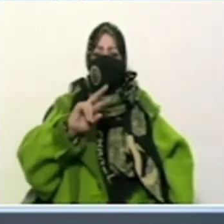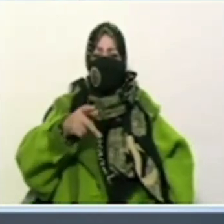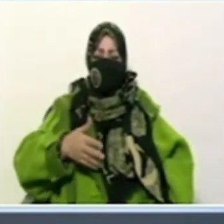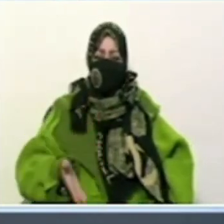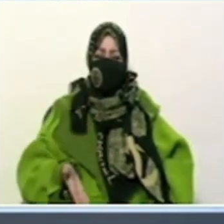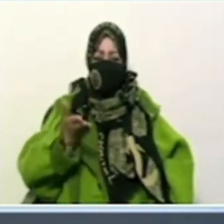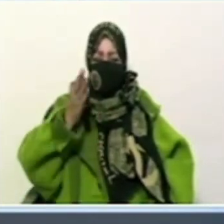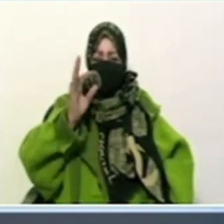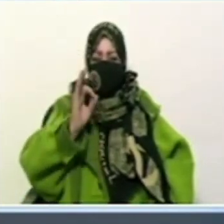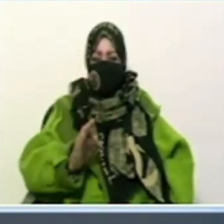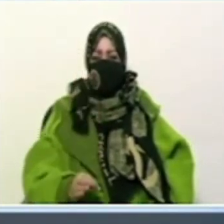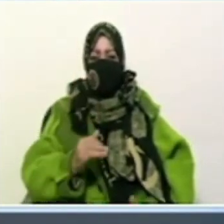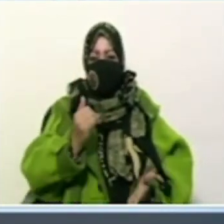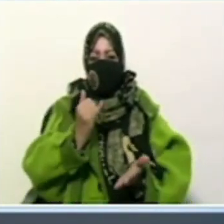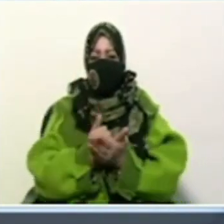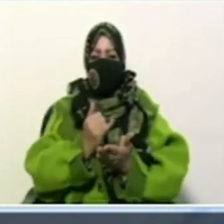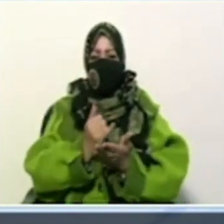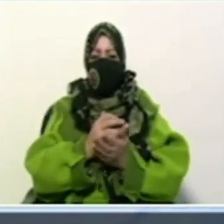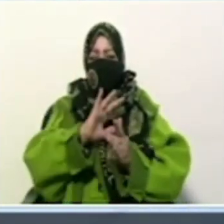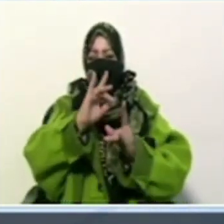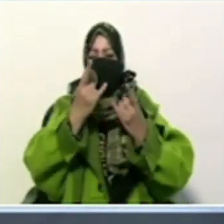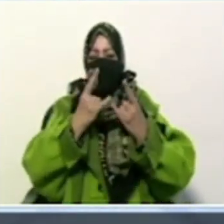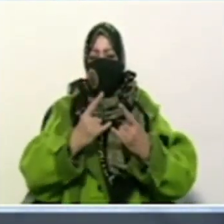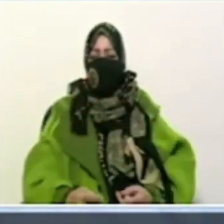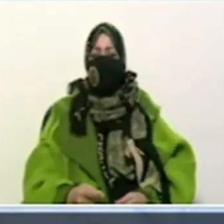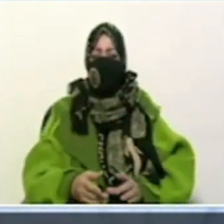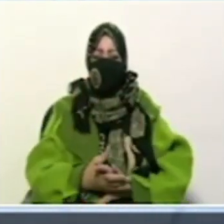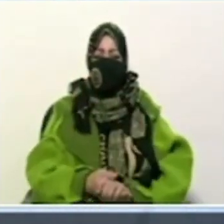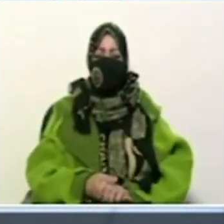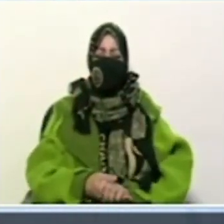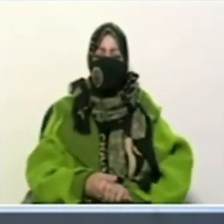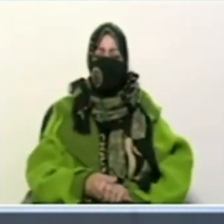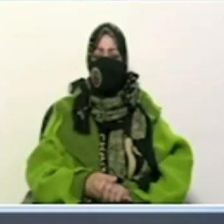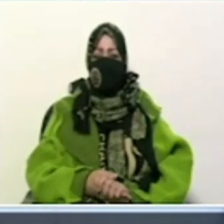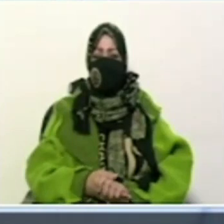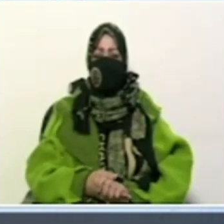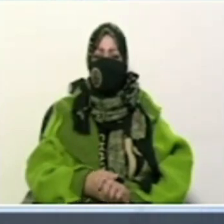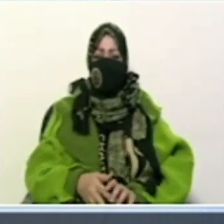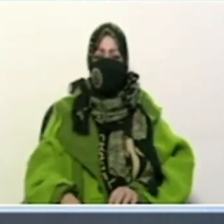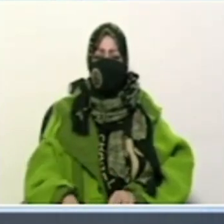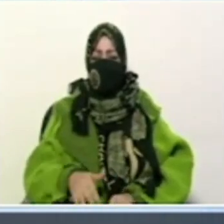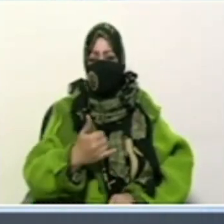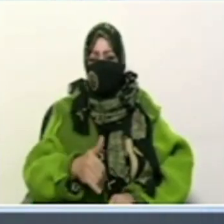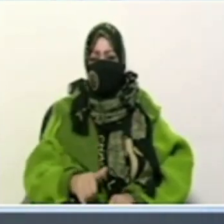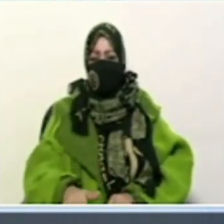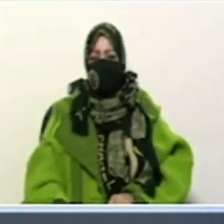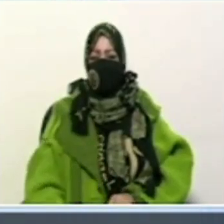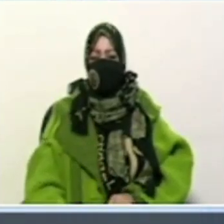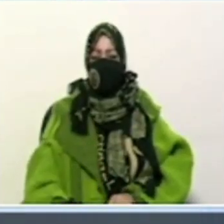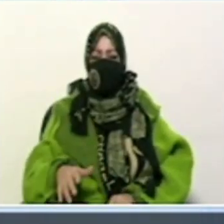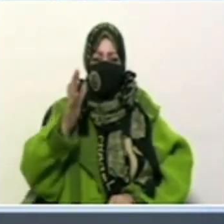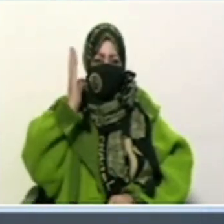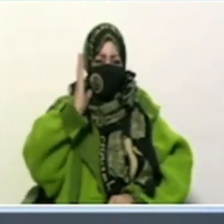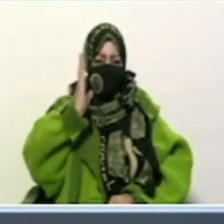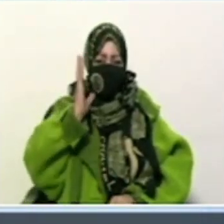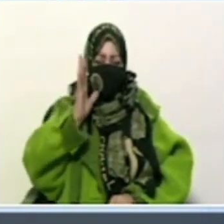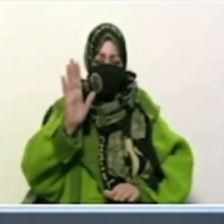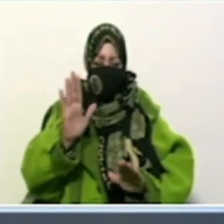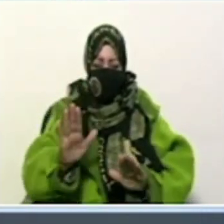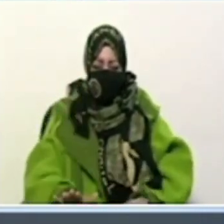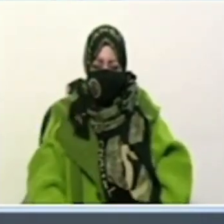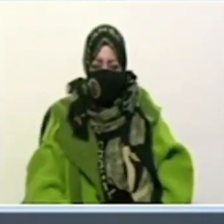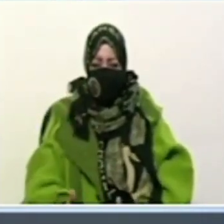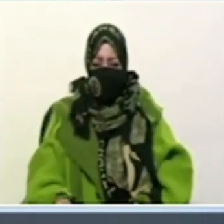يعني بأليته على على على يعني على على قولوا عقبيه، فإذا